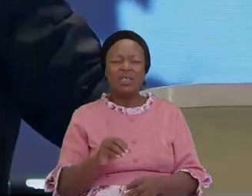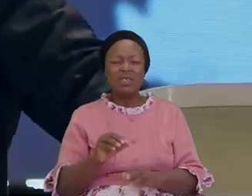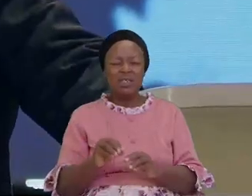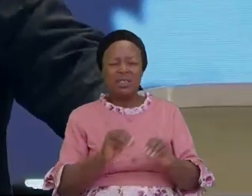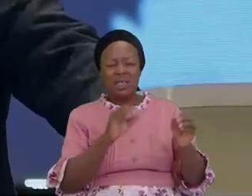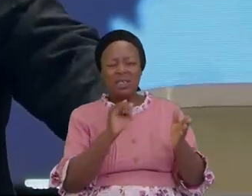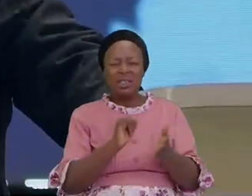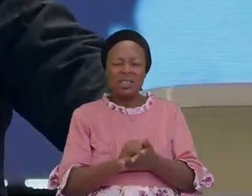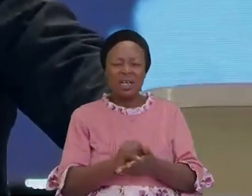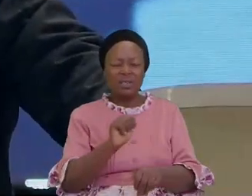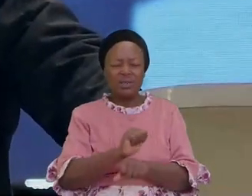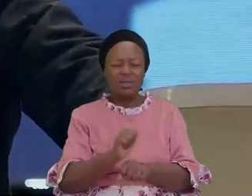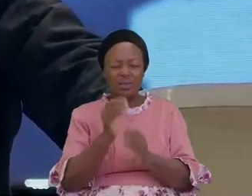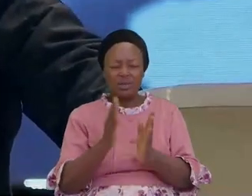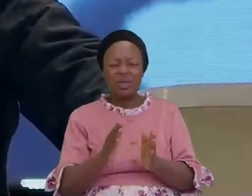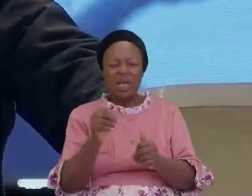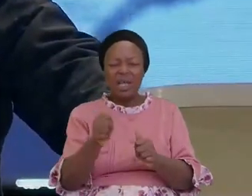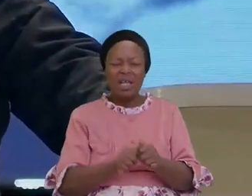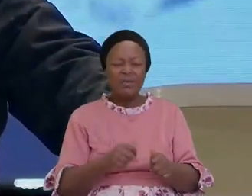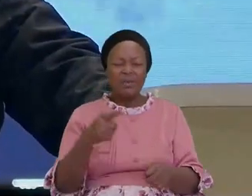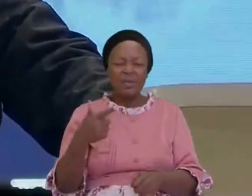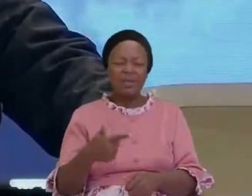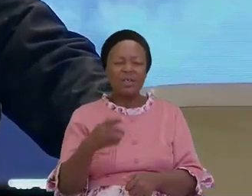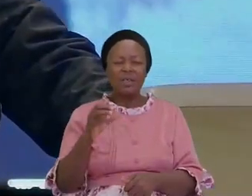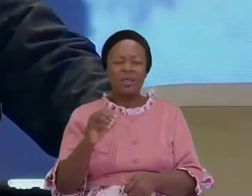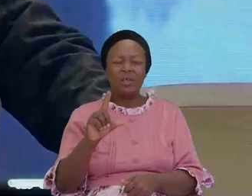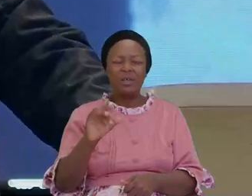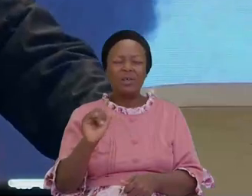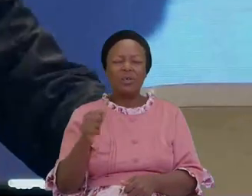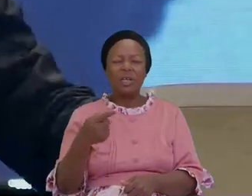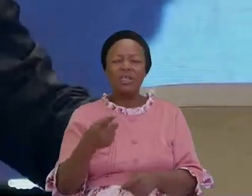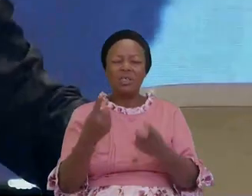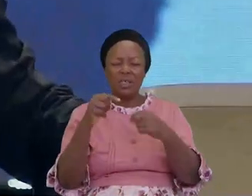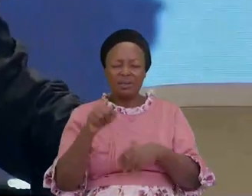pierre, tout Goliath va s'écrouler.